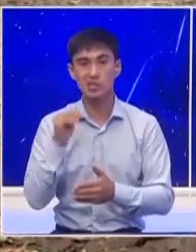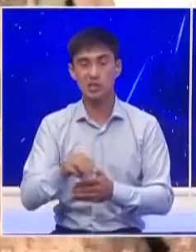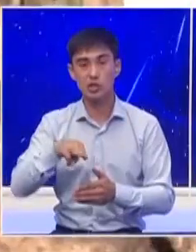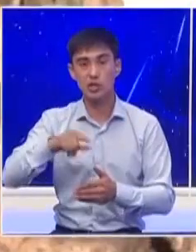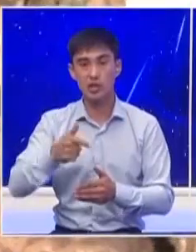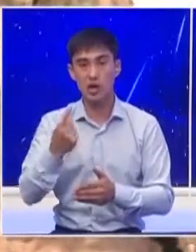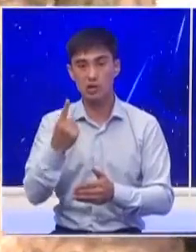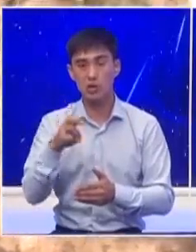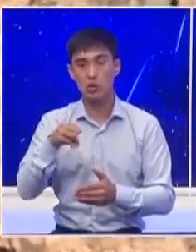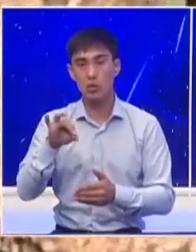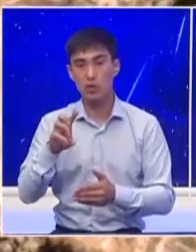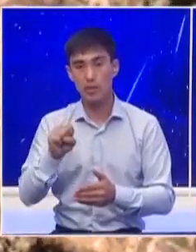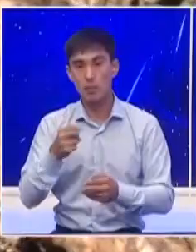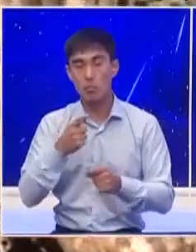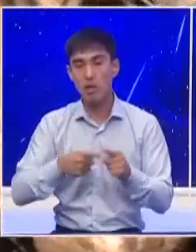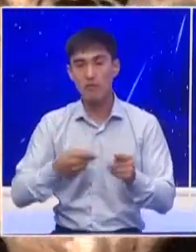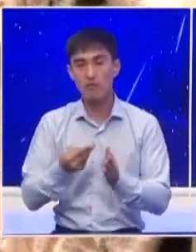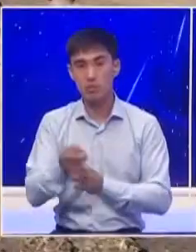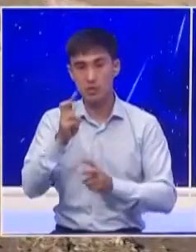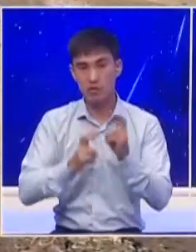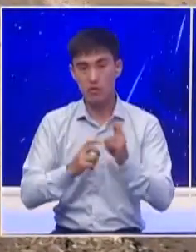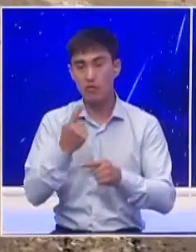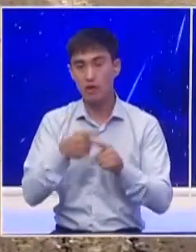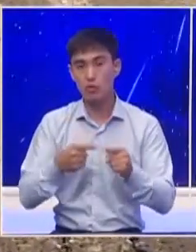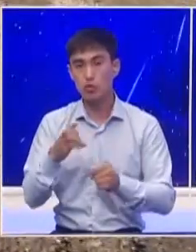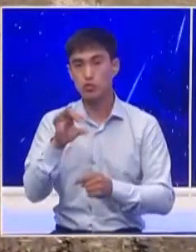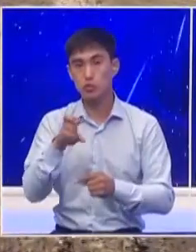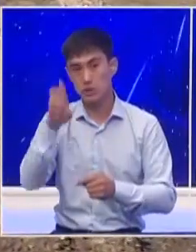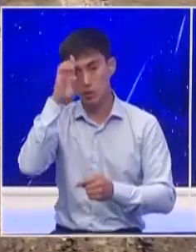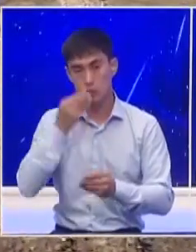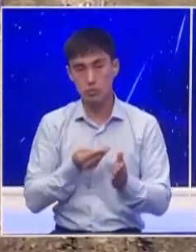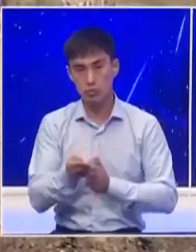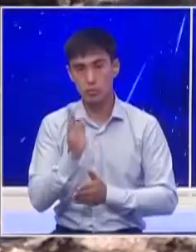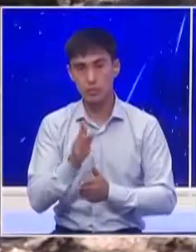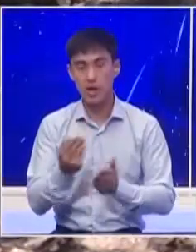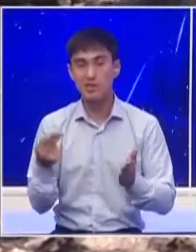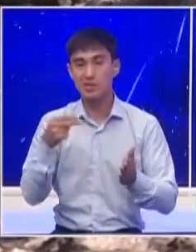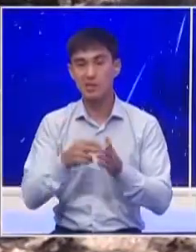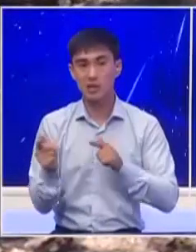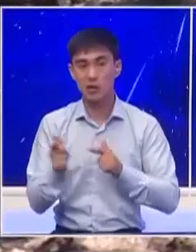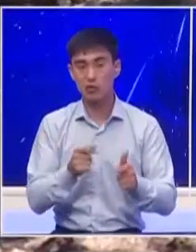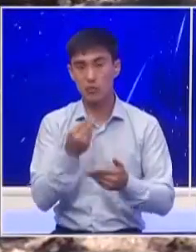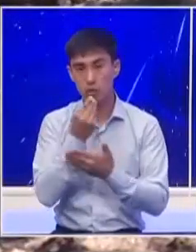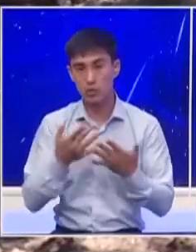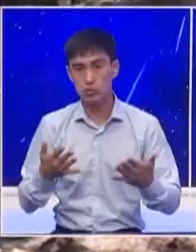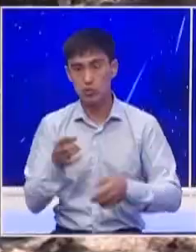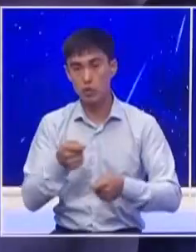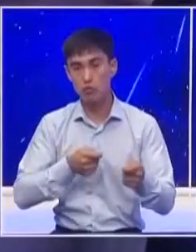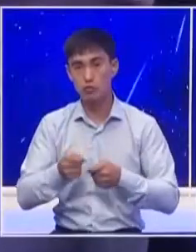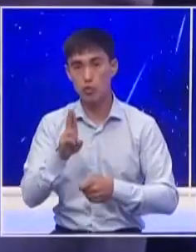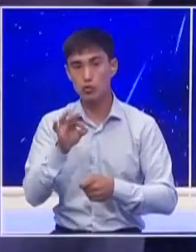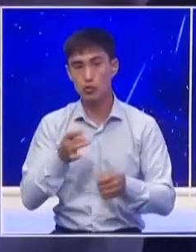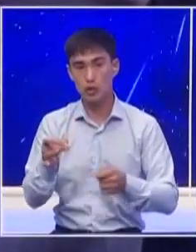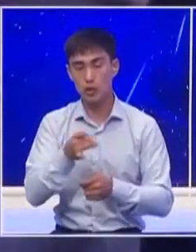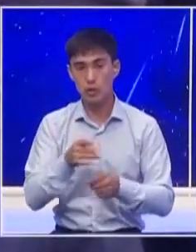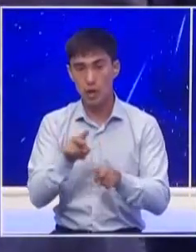тенге за тонну. Половину будет платить завод, вторую часть в качестве субсидий – государство. К слову, о цене на готовую продукцию. Руководство Коксузского